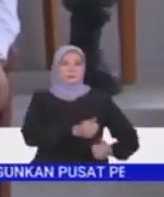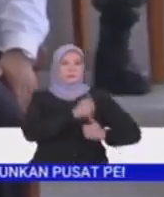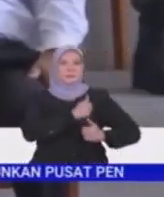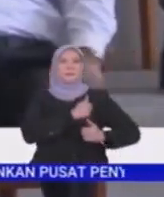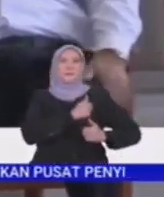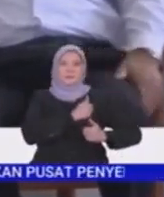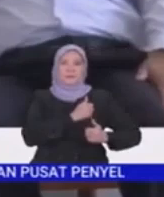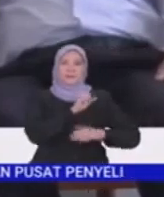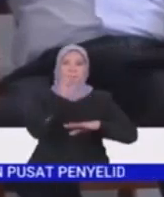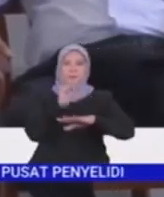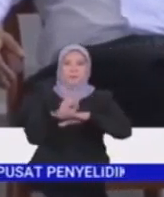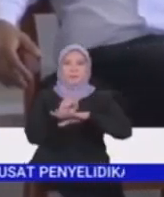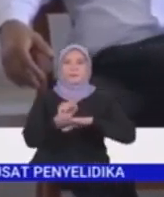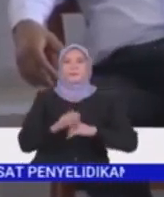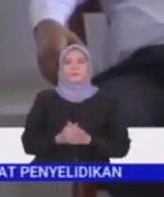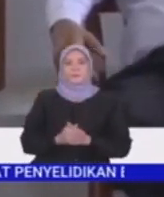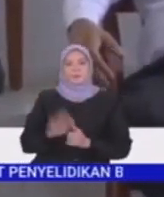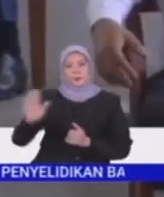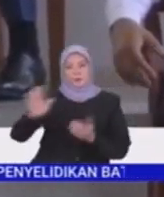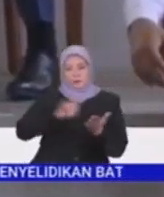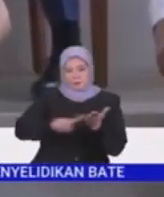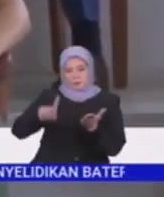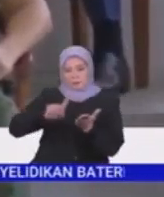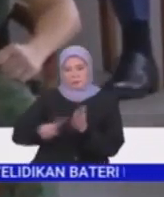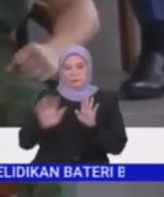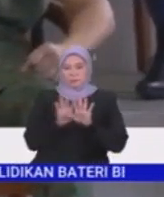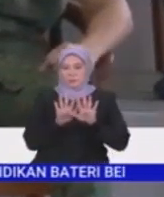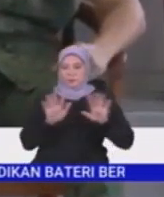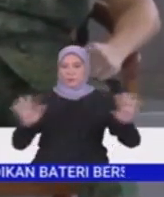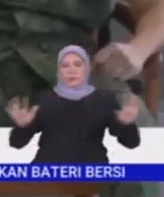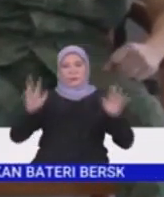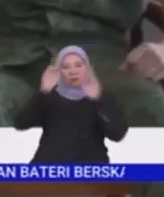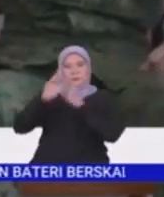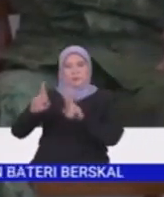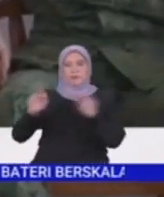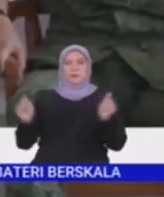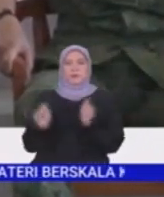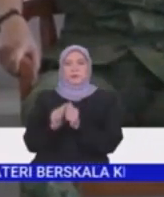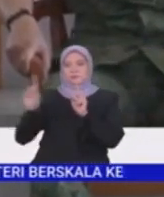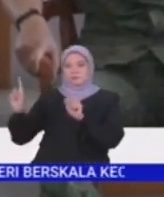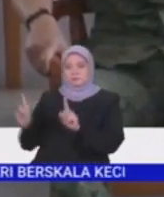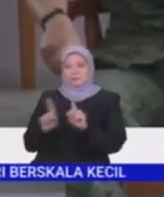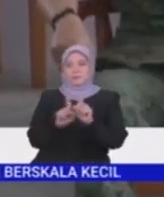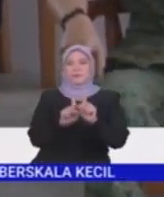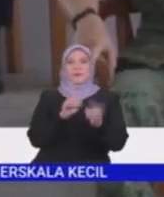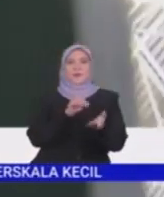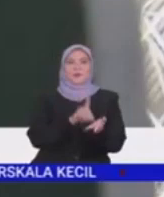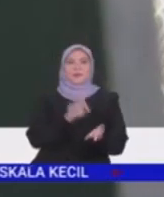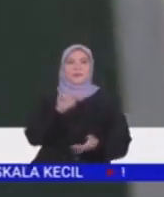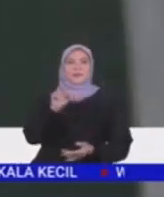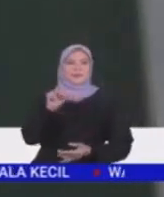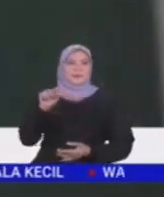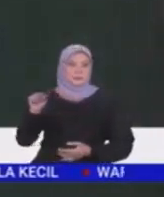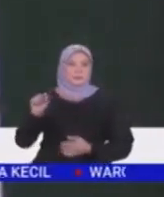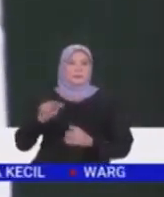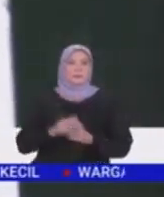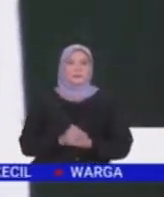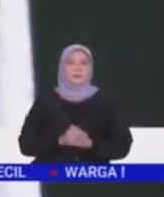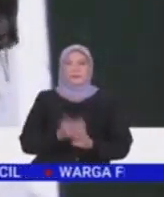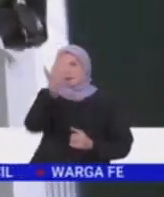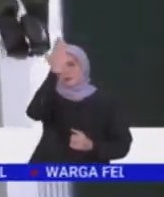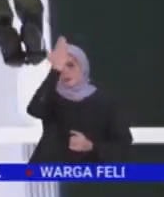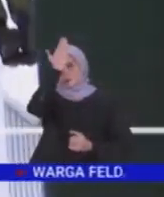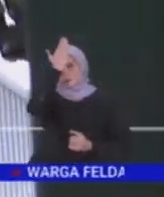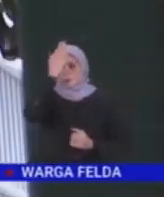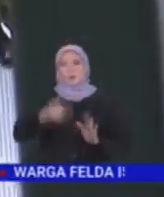Singapura Baginda berkenaan memeriksa barisan kawalan kehormatan dengan diiringien yang dipertuan